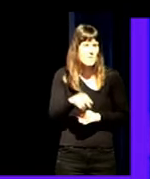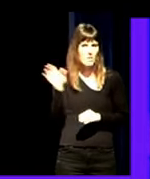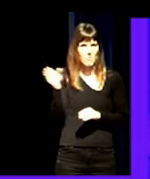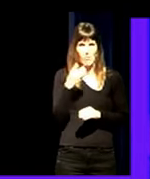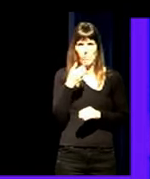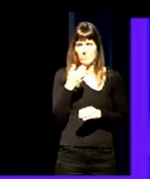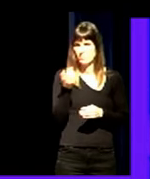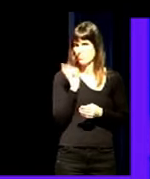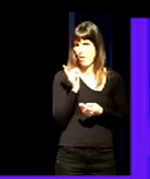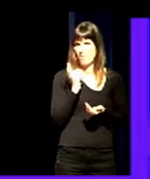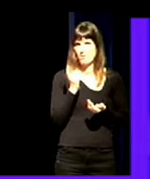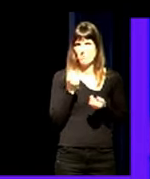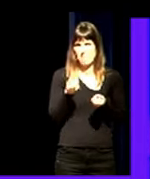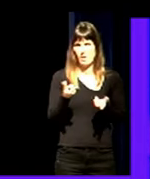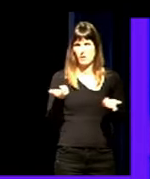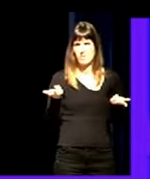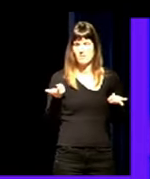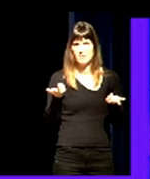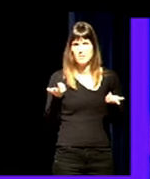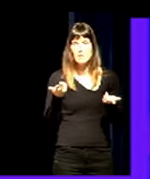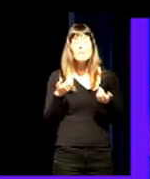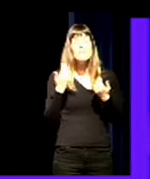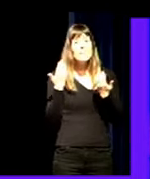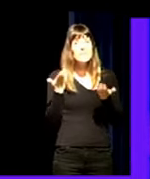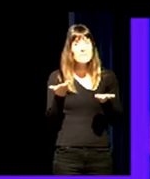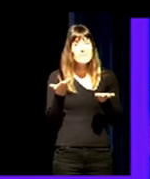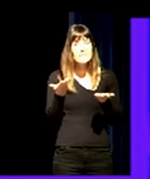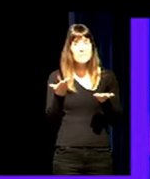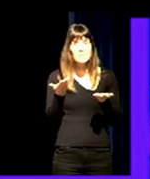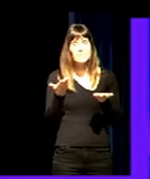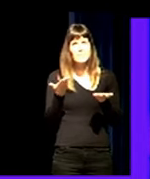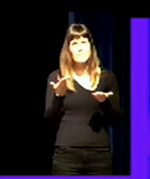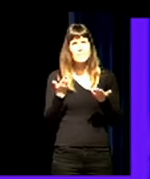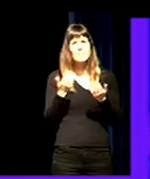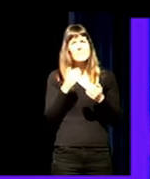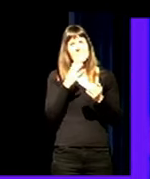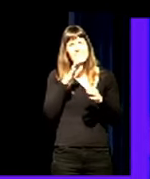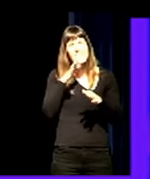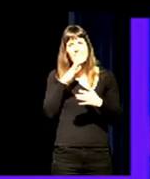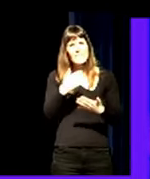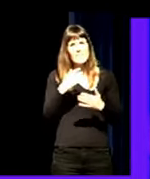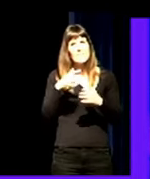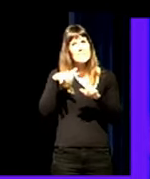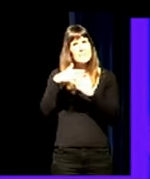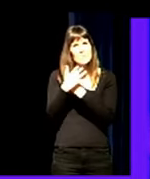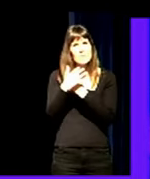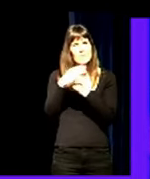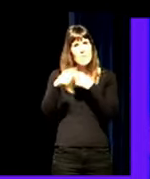imaginaziotik. Claro, segertatzen da, eman diren espazioak eta eman diren elkarbizitza oso txikerroetatik eman diogu